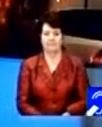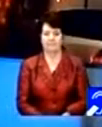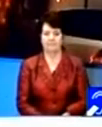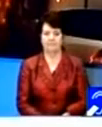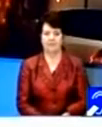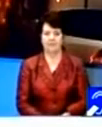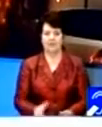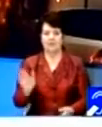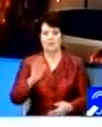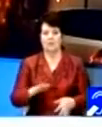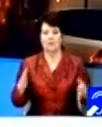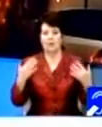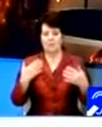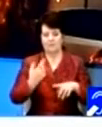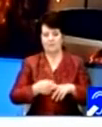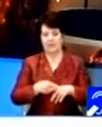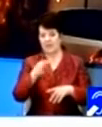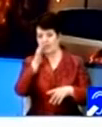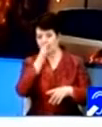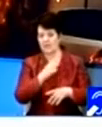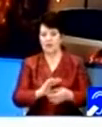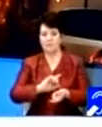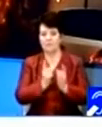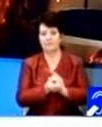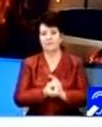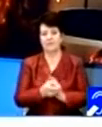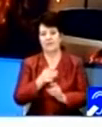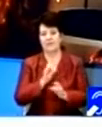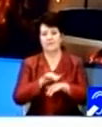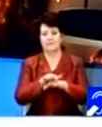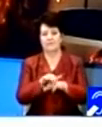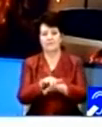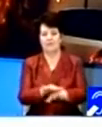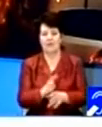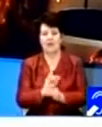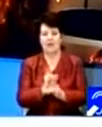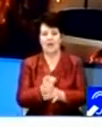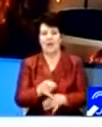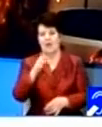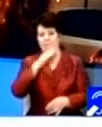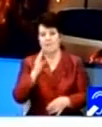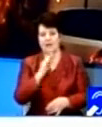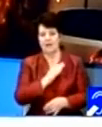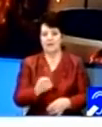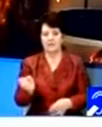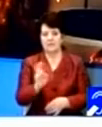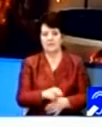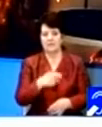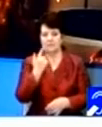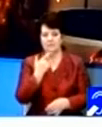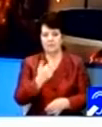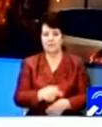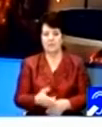După liniștea vacanței, Chișinăul s-a transformat într-un adevărat furnicar. Elevii au început școala, iar părinții au revenit la muncă, așa că străzile au